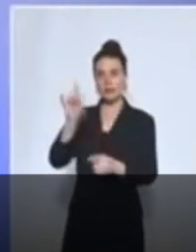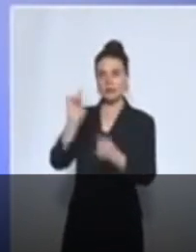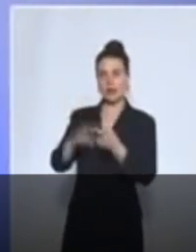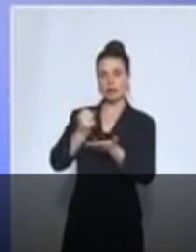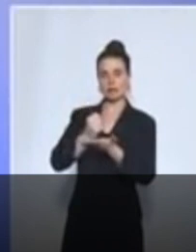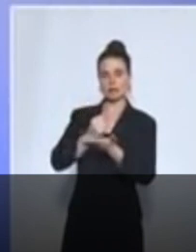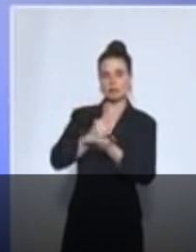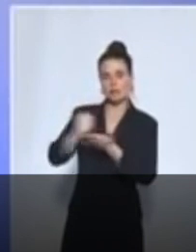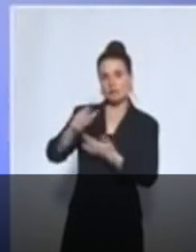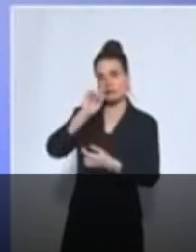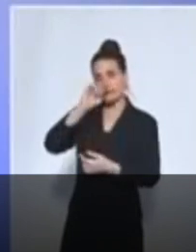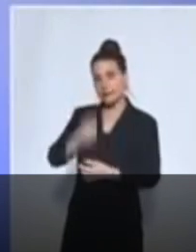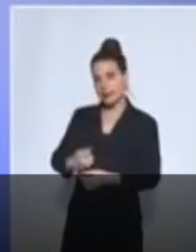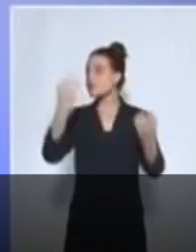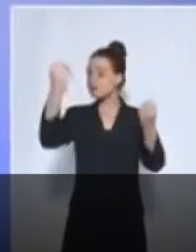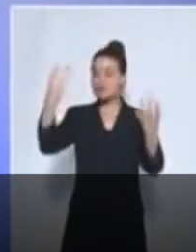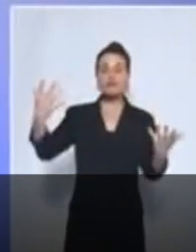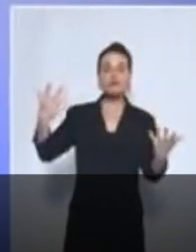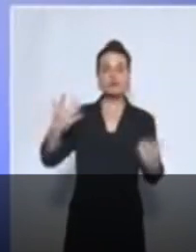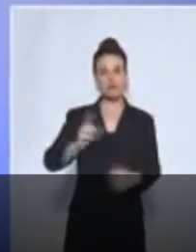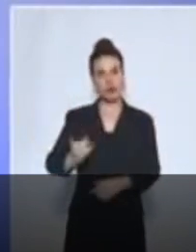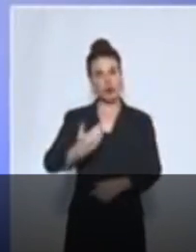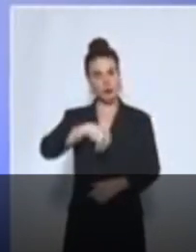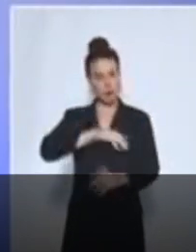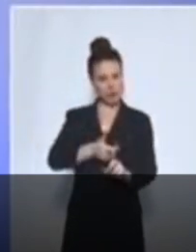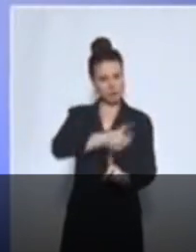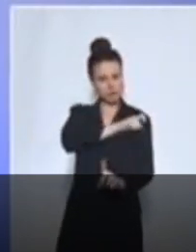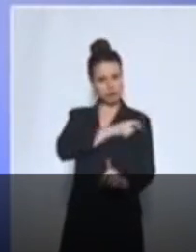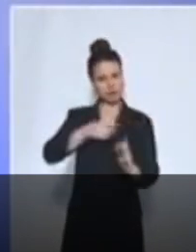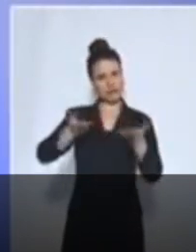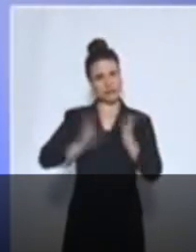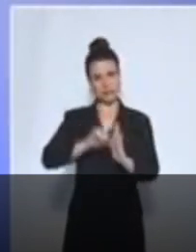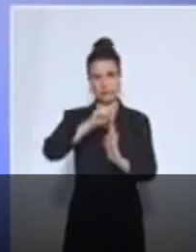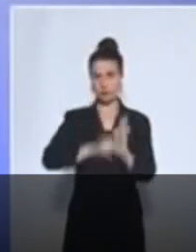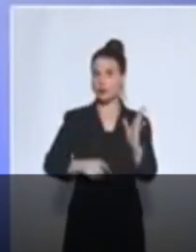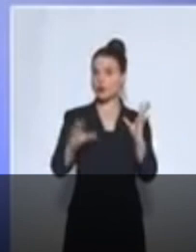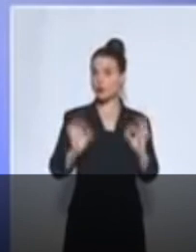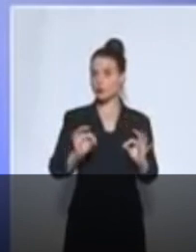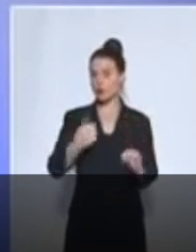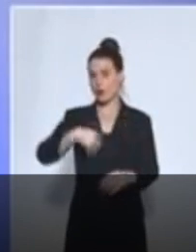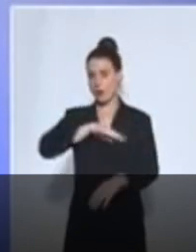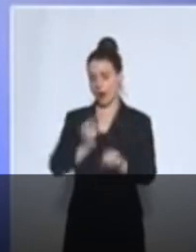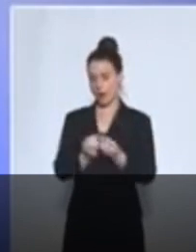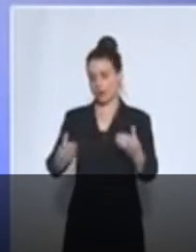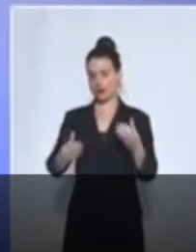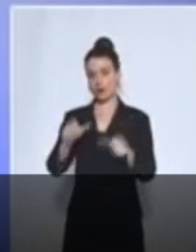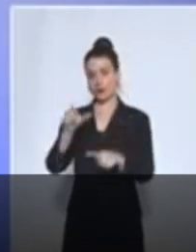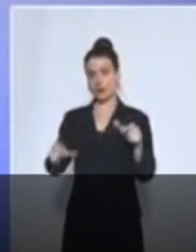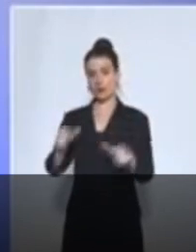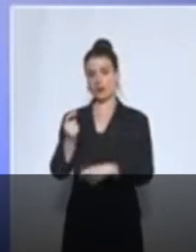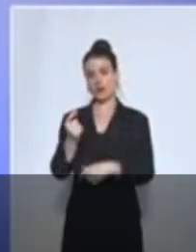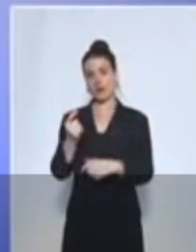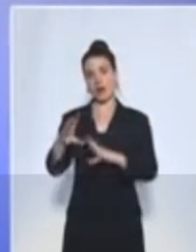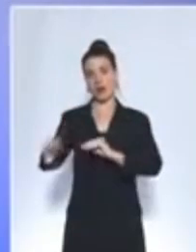ont été tout aussi utiles. Nous sommes massivement vaccinés et que nos vaccins restent